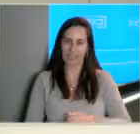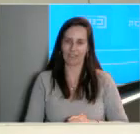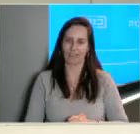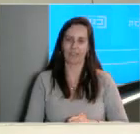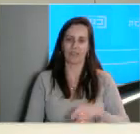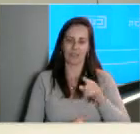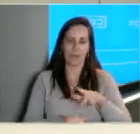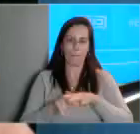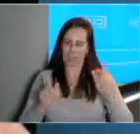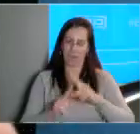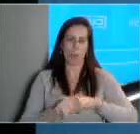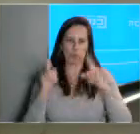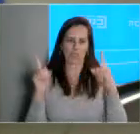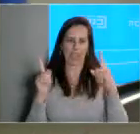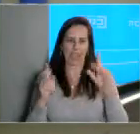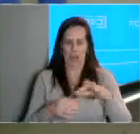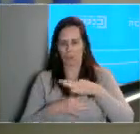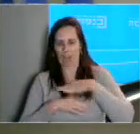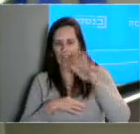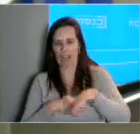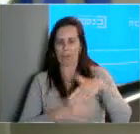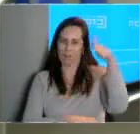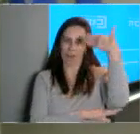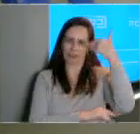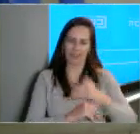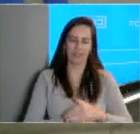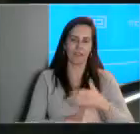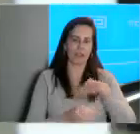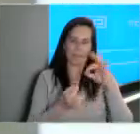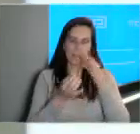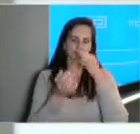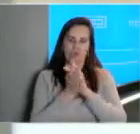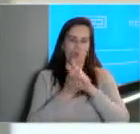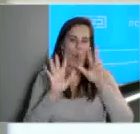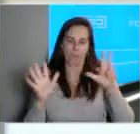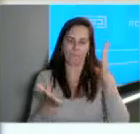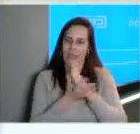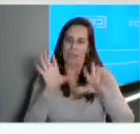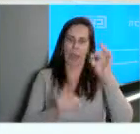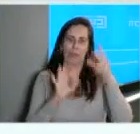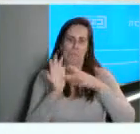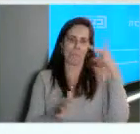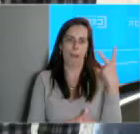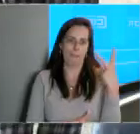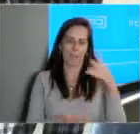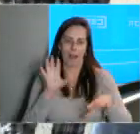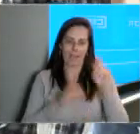אני לא ספק, זה מצב מאוד מוזר, גם בשבילי וגם בשביל המדינה. אני סך הכל בן 18, וכבר הצבעתי פעמיים בבחירות לכנסת.